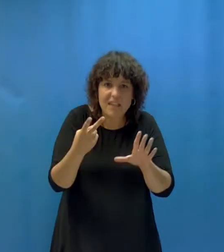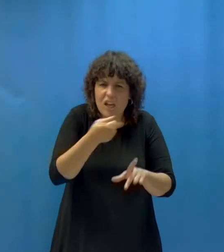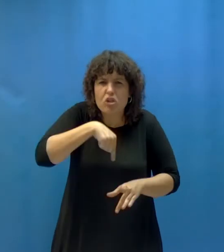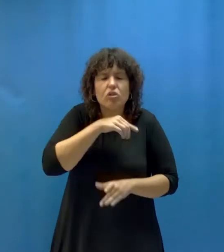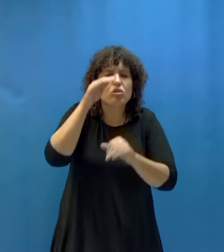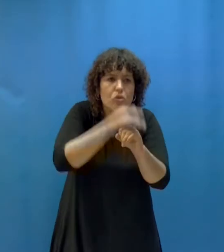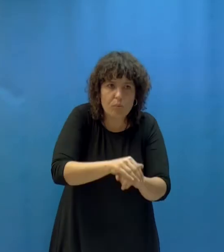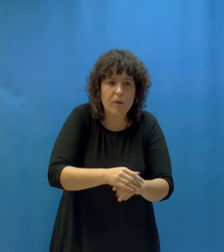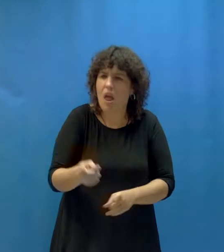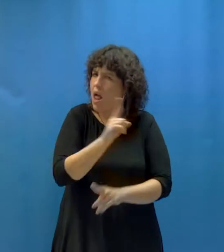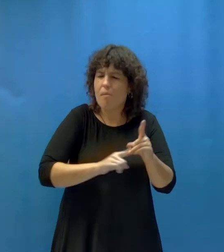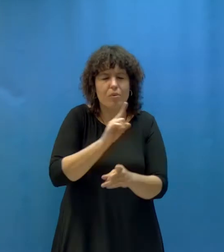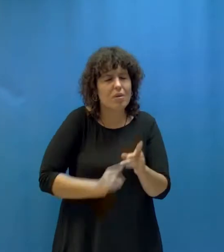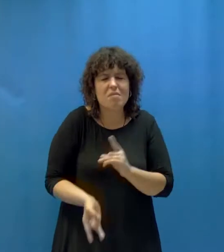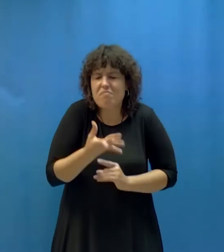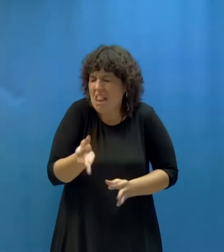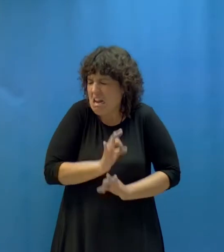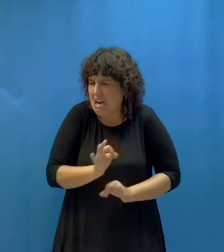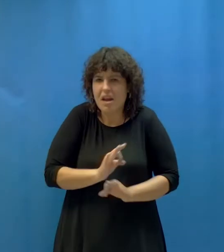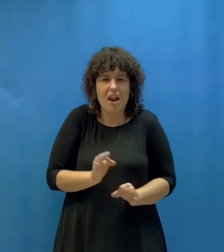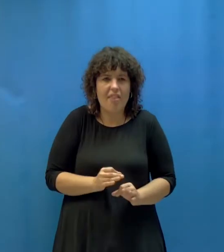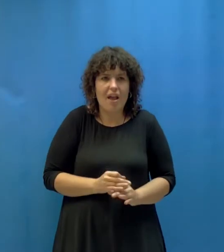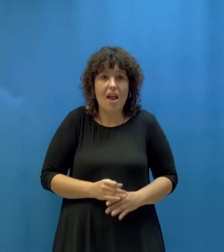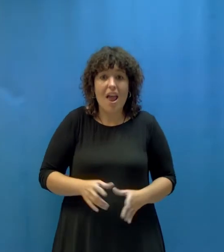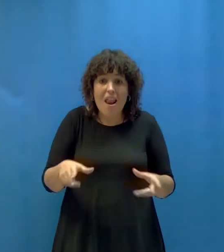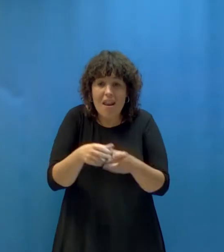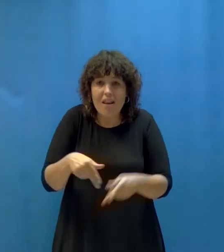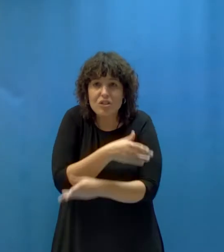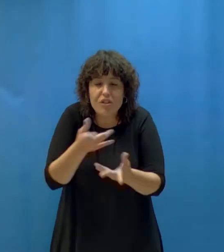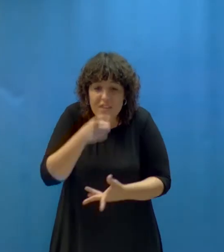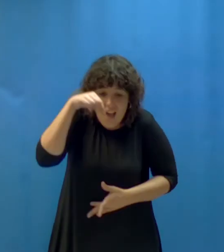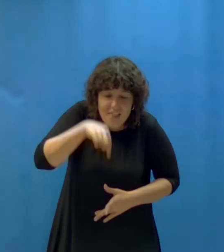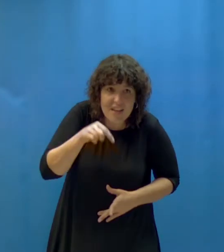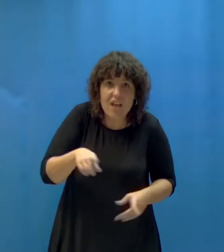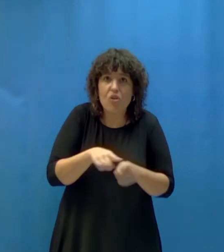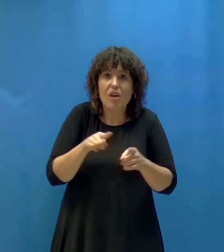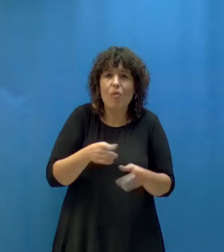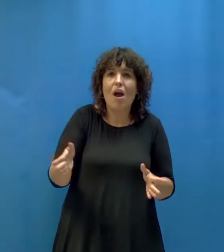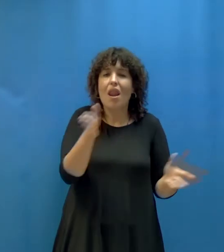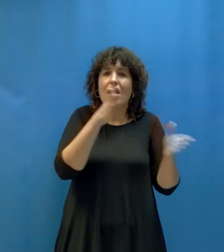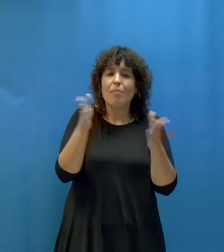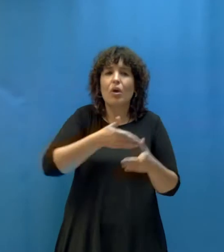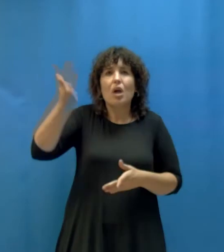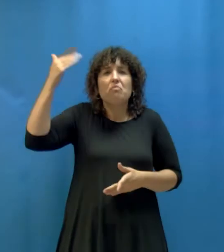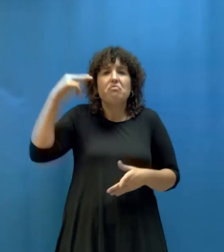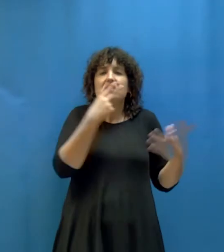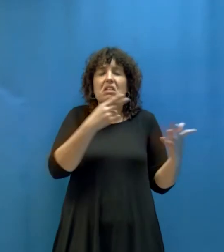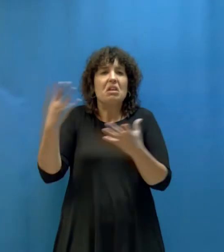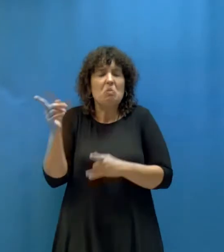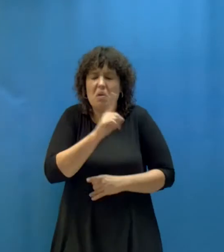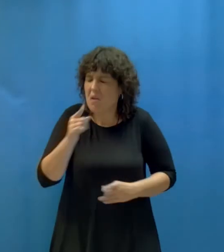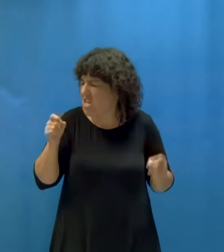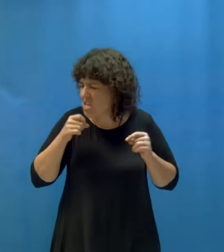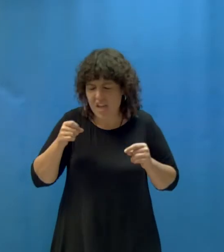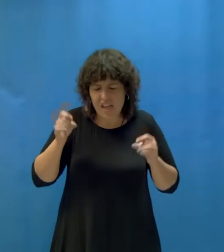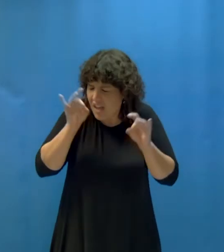de 1944. La societat del 2017 ja no és la del 79, ja no es fan por els sorolls de sables ni es fan por les